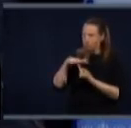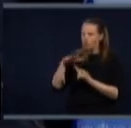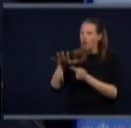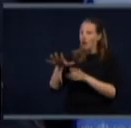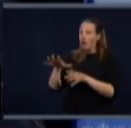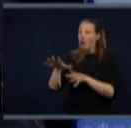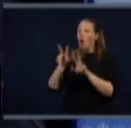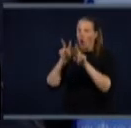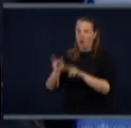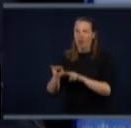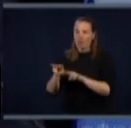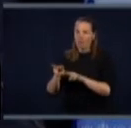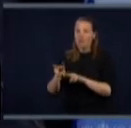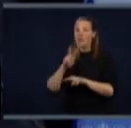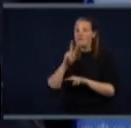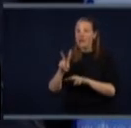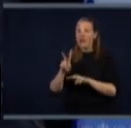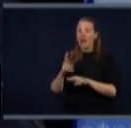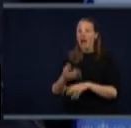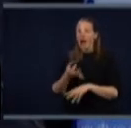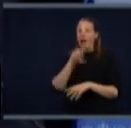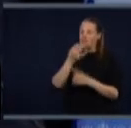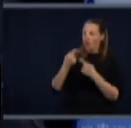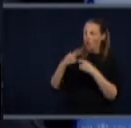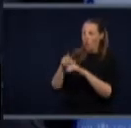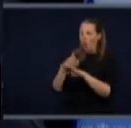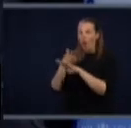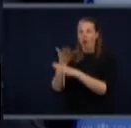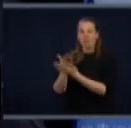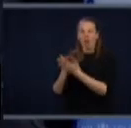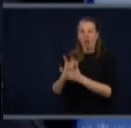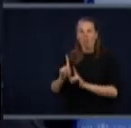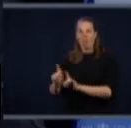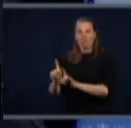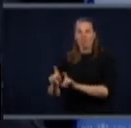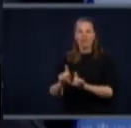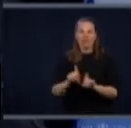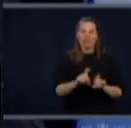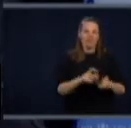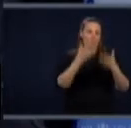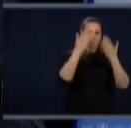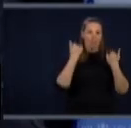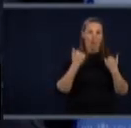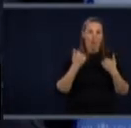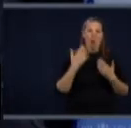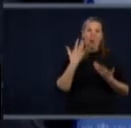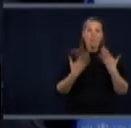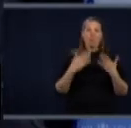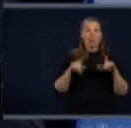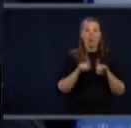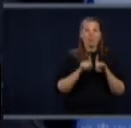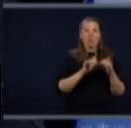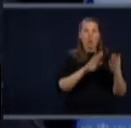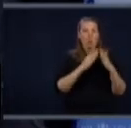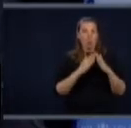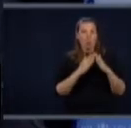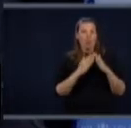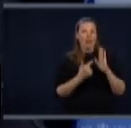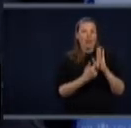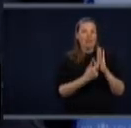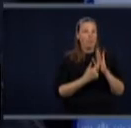Là, savoir est-ce qu'on va le faire de façon aléatoire, ça pourrait être en milieu d'école, comme ça pourrait être aussi dans le milieu, dans la communauté. On pourrait tester des, par exemple,